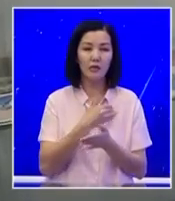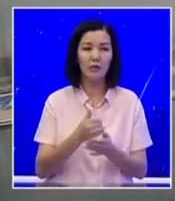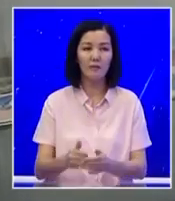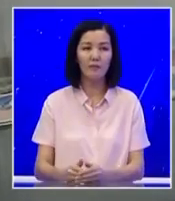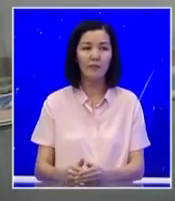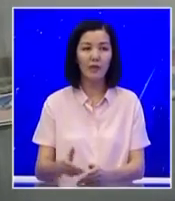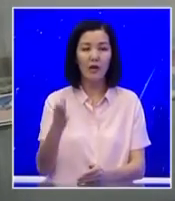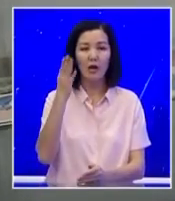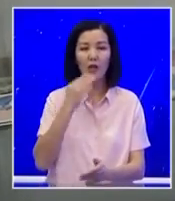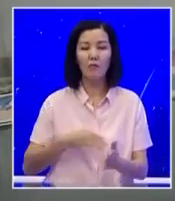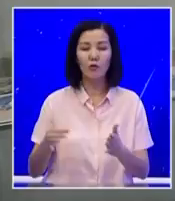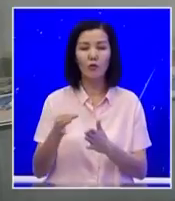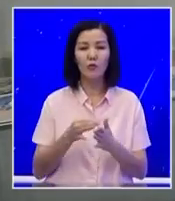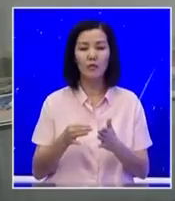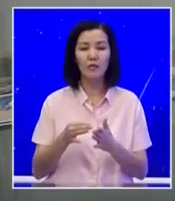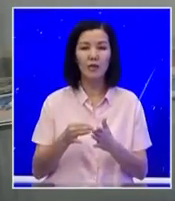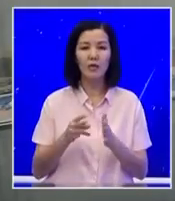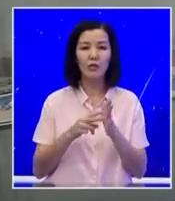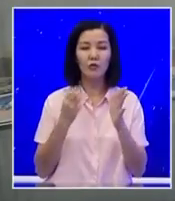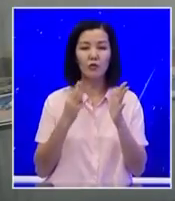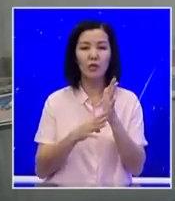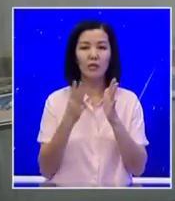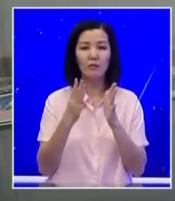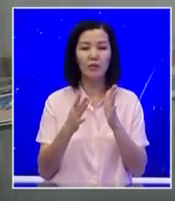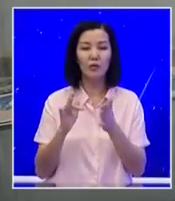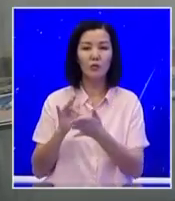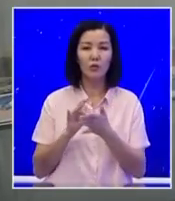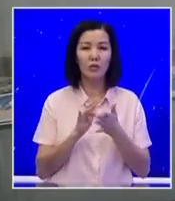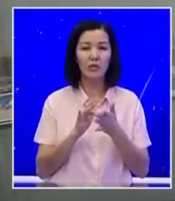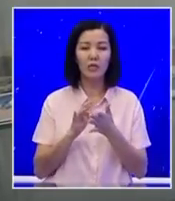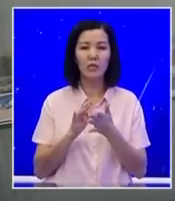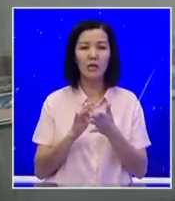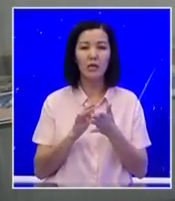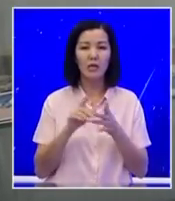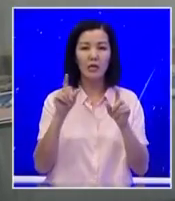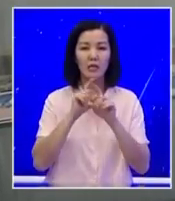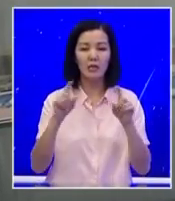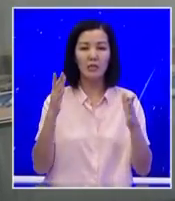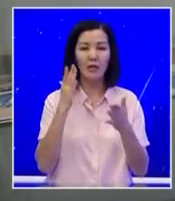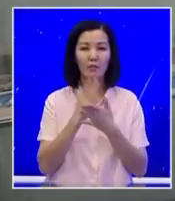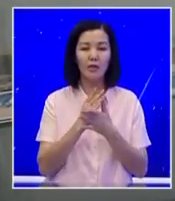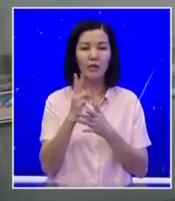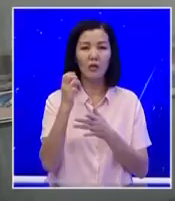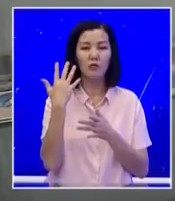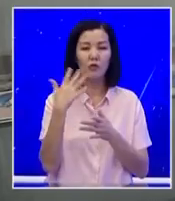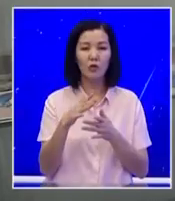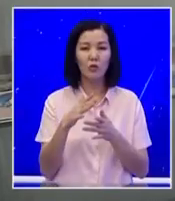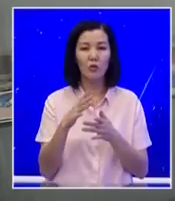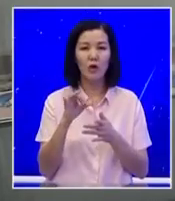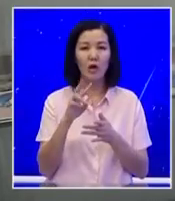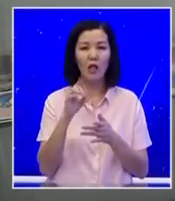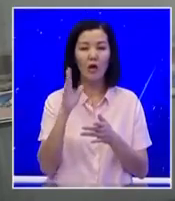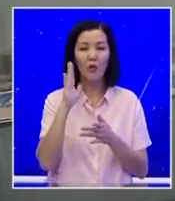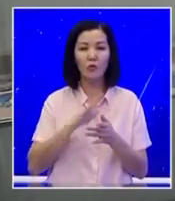Алматы облысында, қазіргі таңда Алматы облысында 785 туристерді қабылдайтын нысандарымыз бар. Оның ішінде 250-і Алакөл